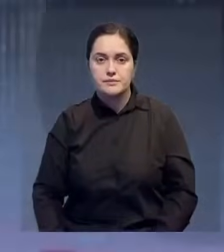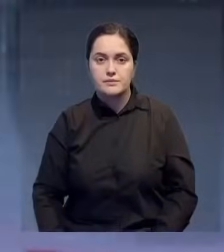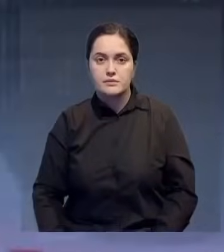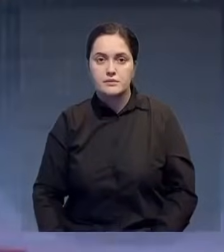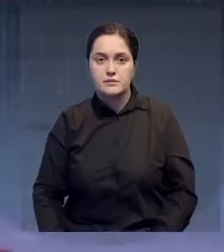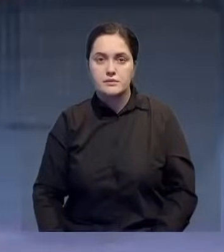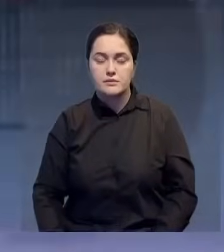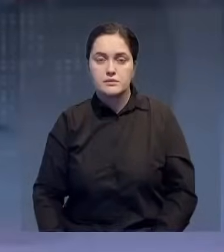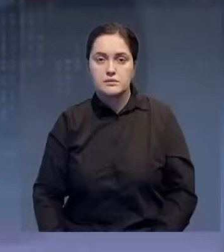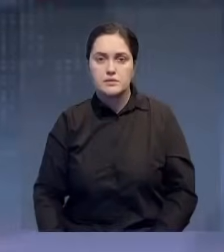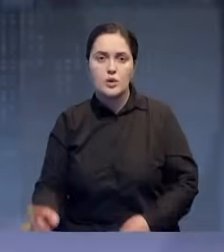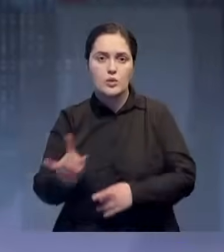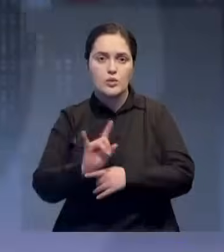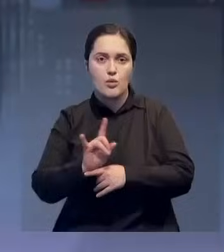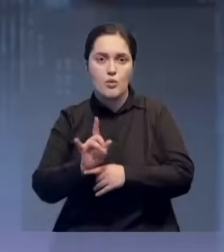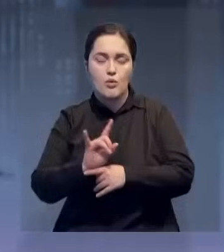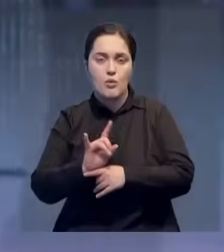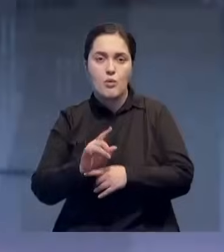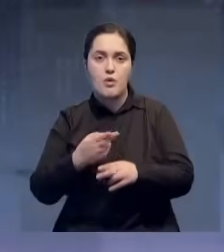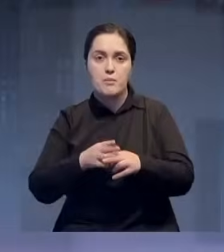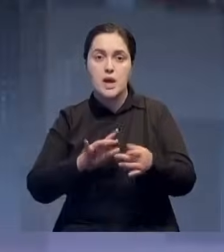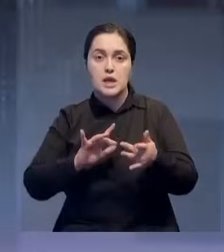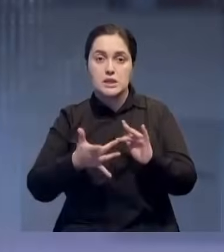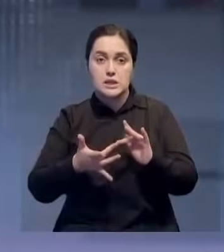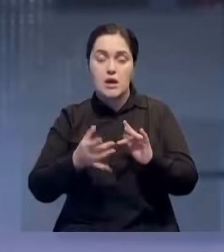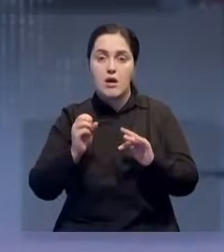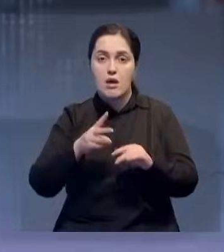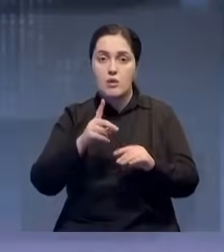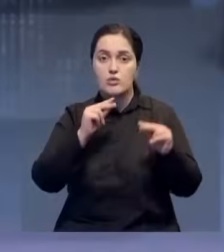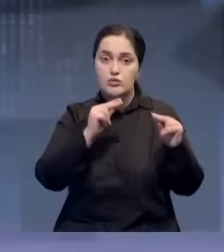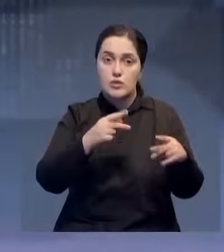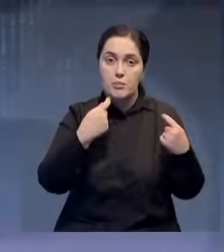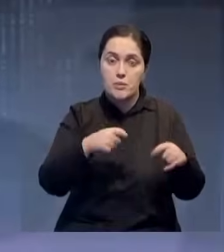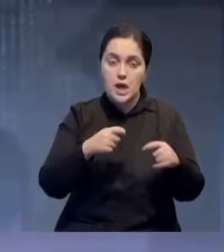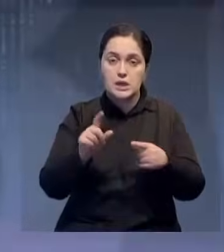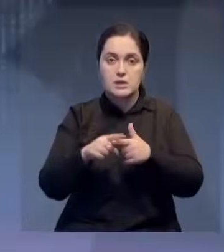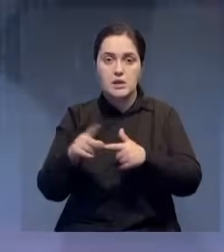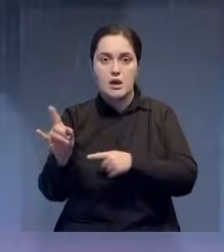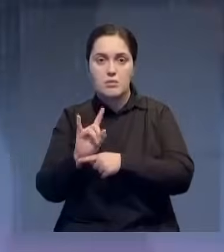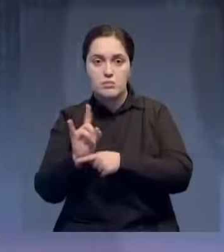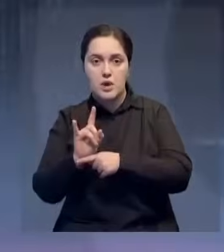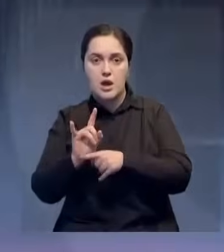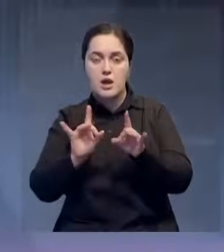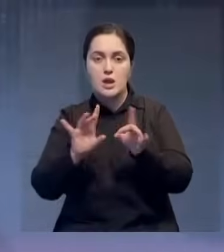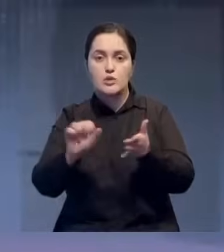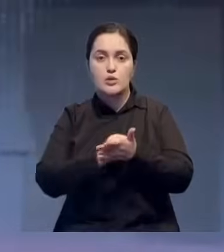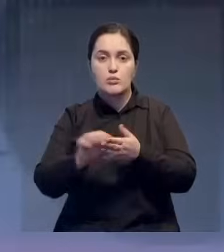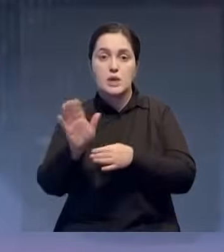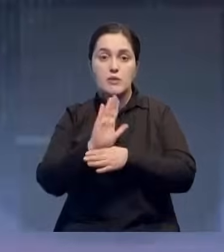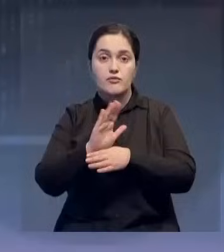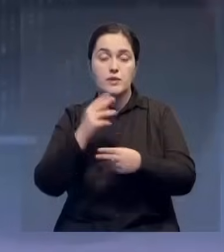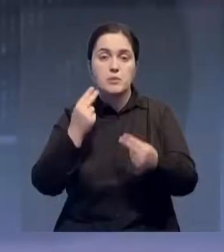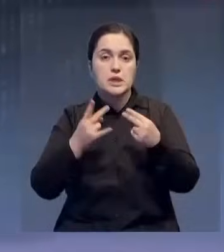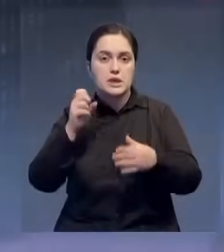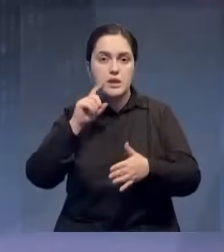Как не попасть на уловки интернет-мошенников и как отличить добросовестных онлайн-продавцов от аферистов? Об этом мои коллеги расскажут в